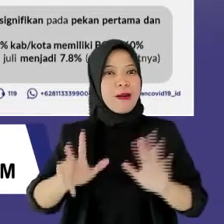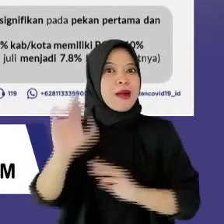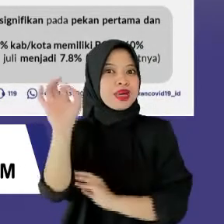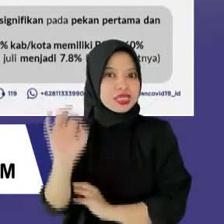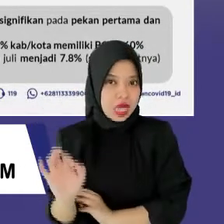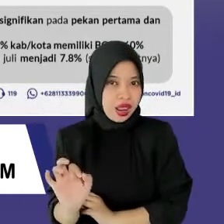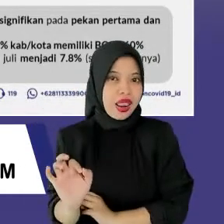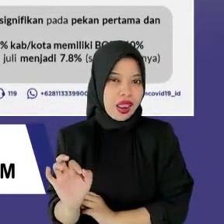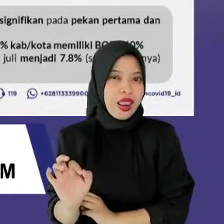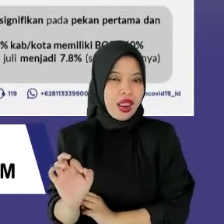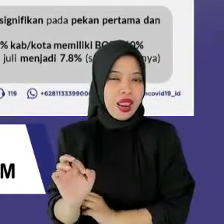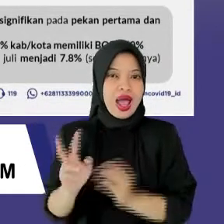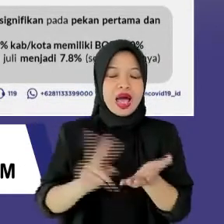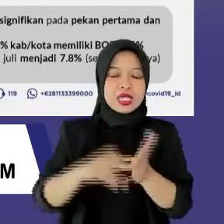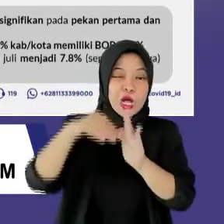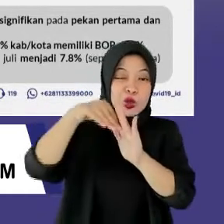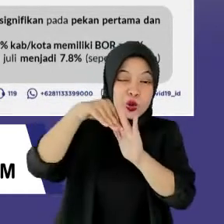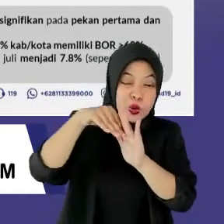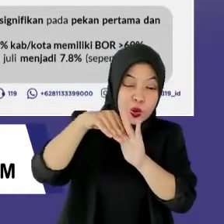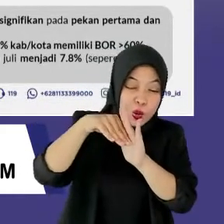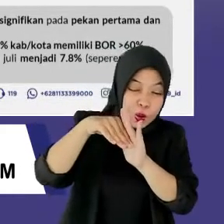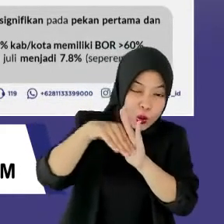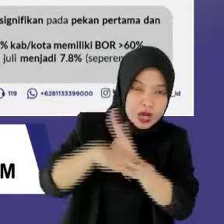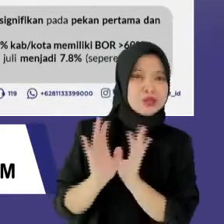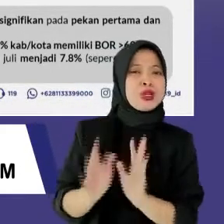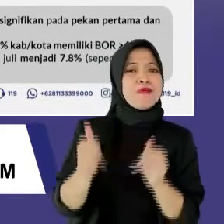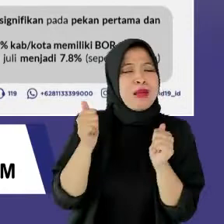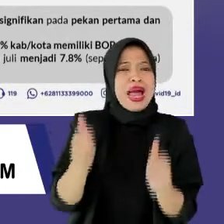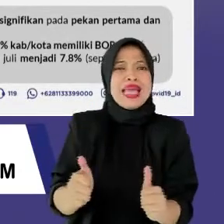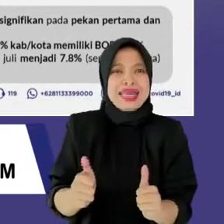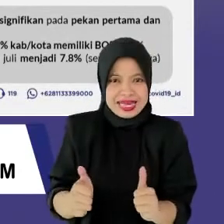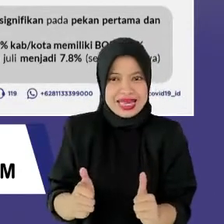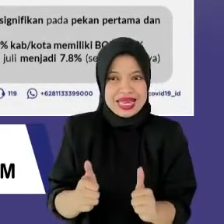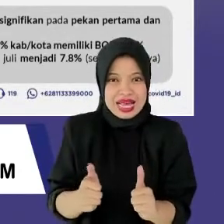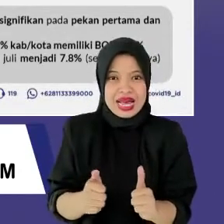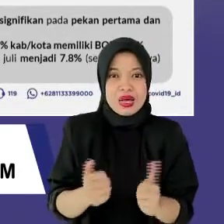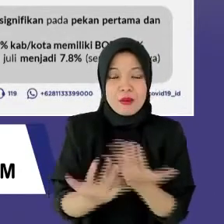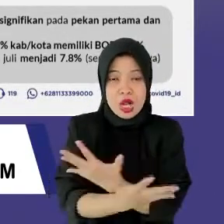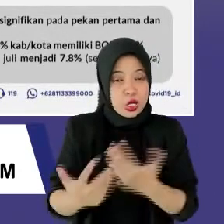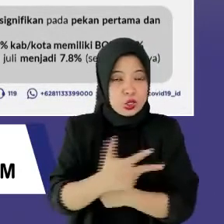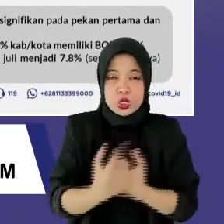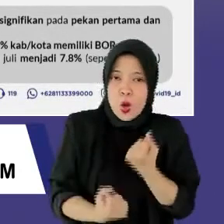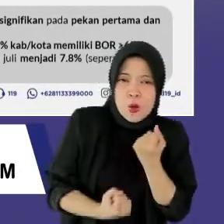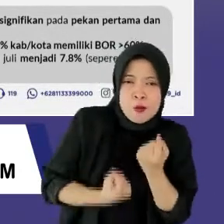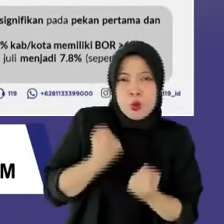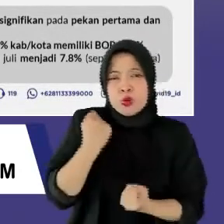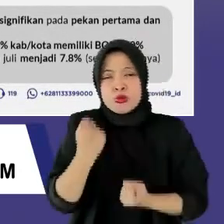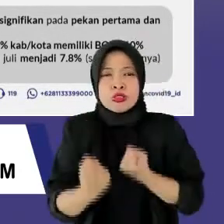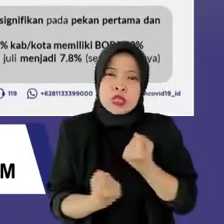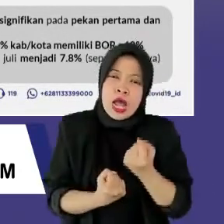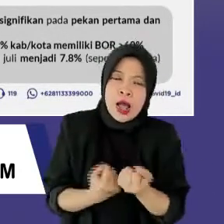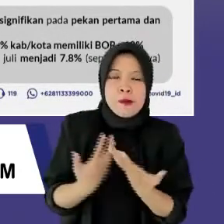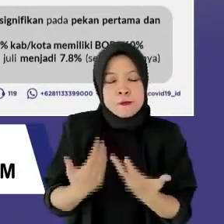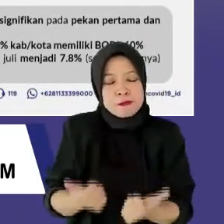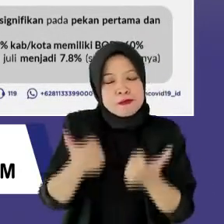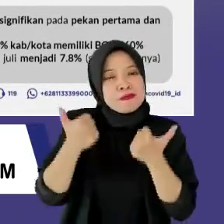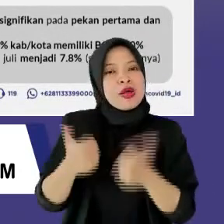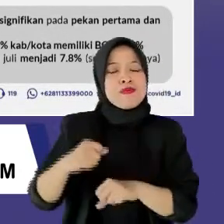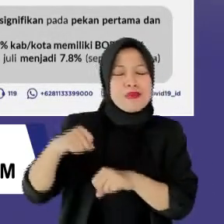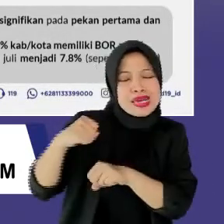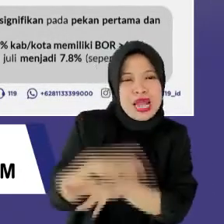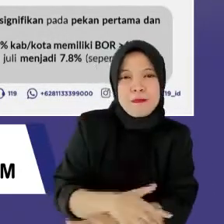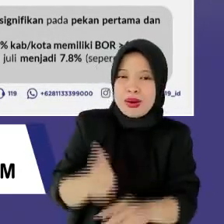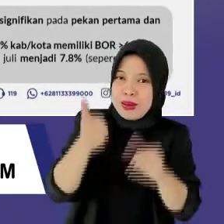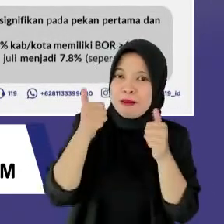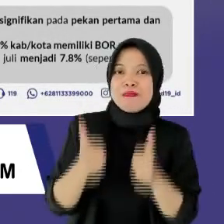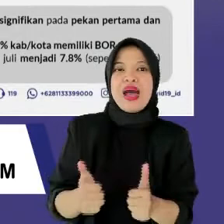7,8%. Jadi udah turun seperempatnya, bayangkan. Jadi kerja keras kita bagaimana menurunkan kasus pasti akan sangat